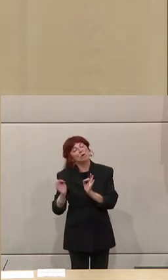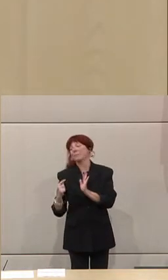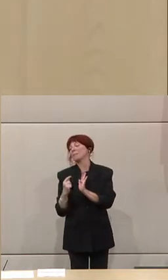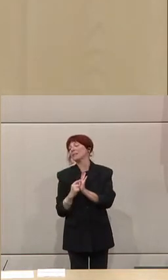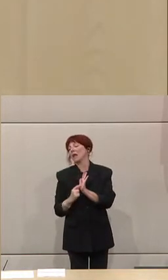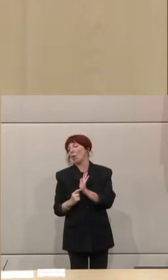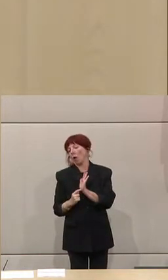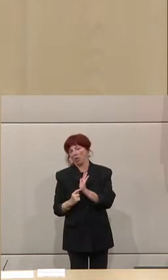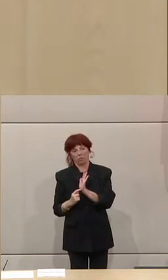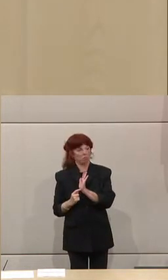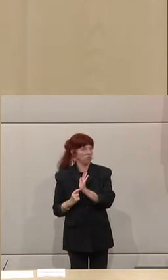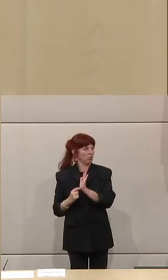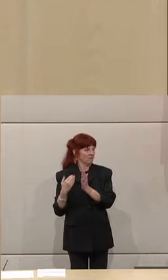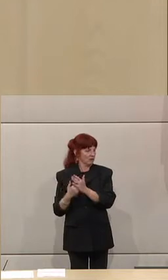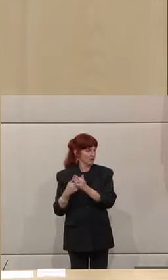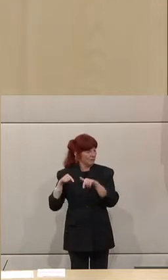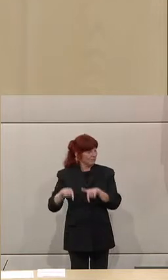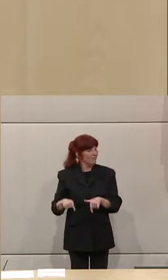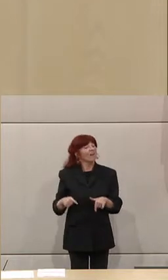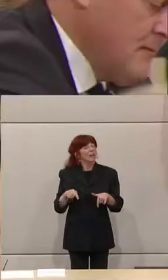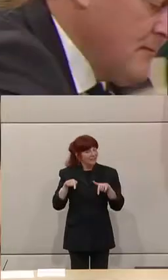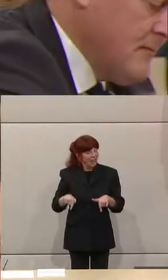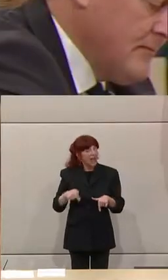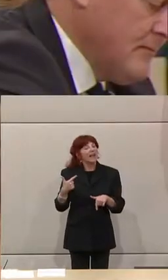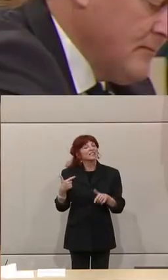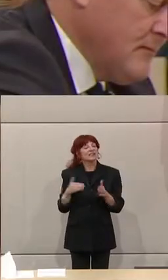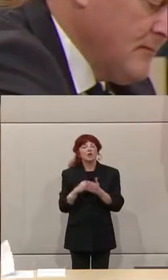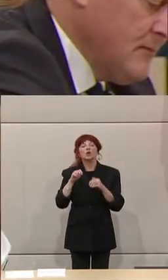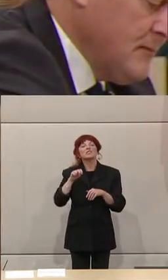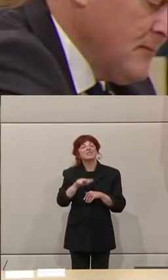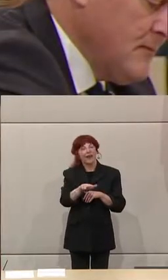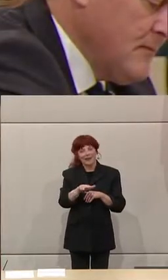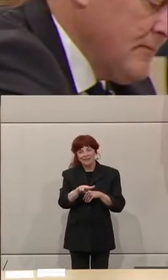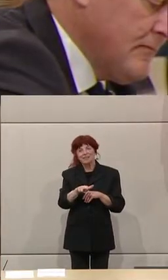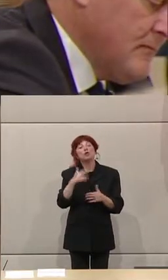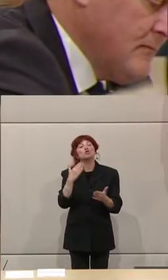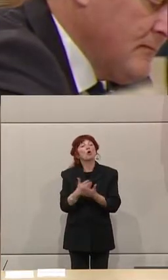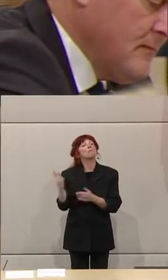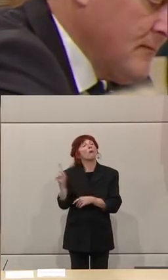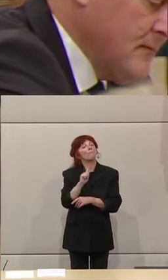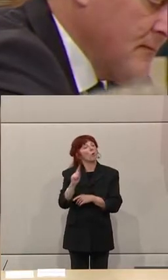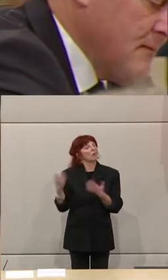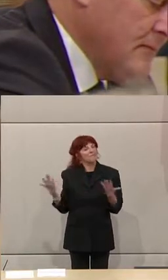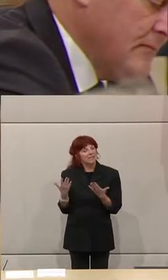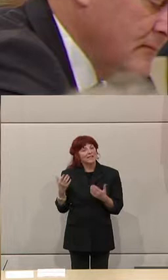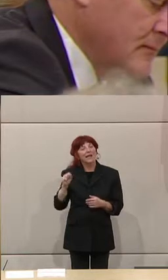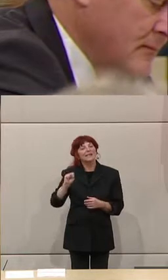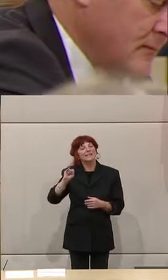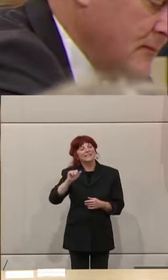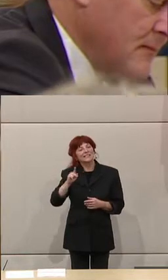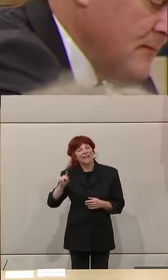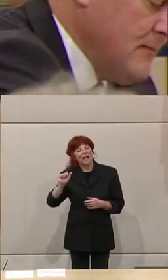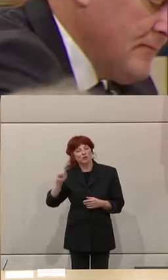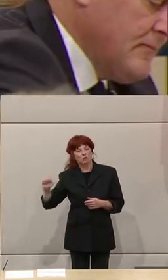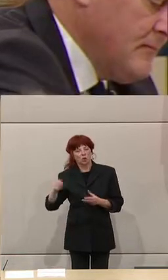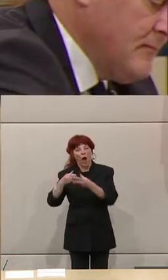die Sikation dazu, die bei uns schon seit 2013 verboten ist. Was heißt Sikation eigentlich? Genau das wäre eigentlich